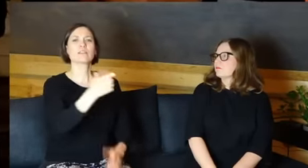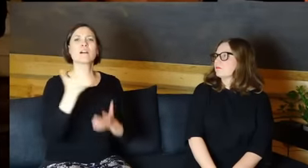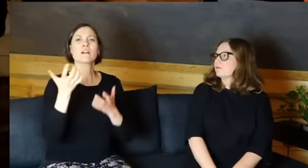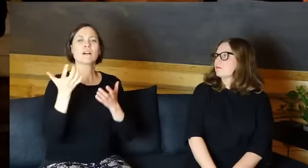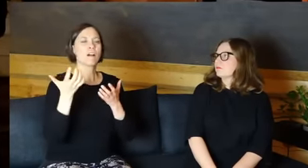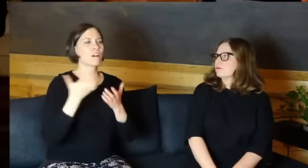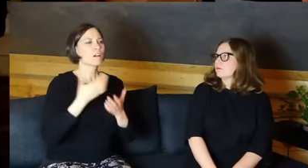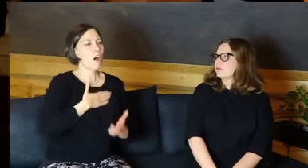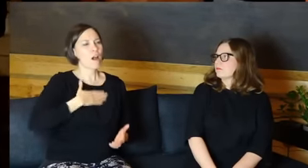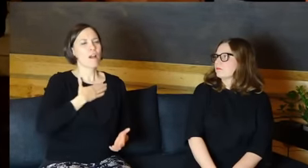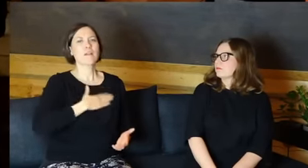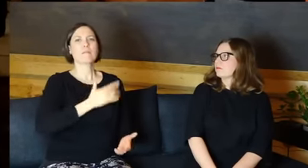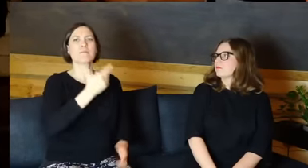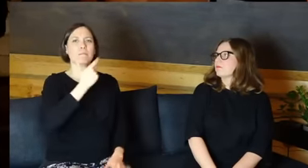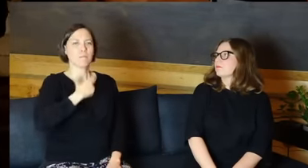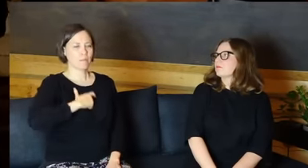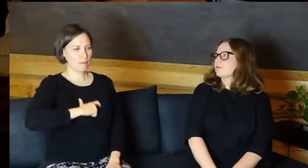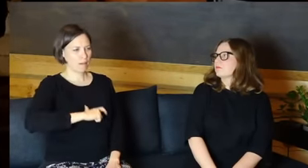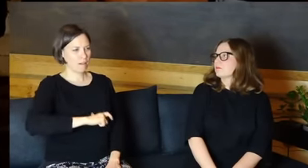kaivattu.